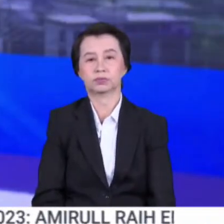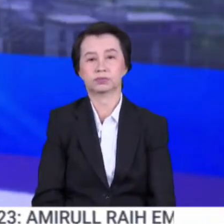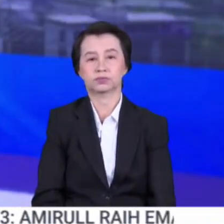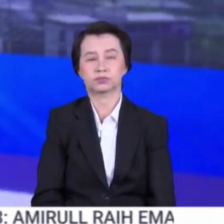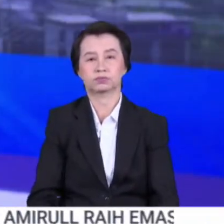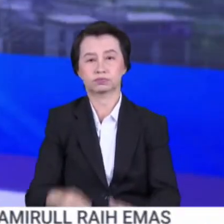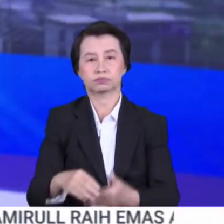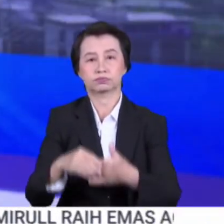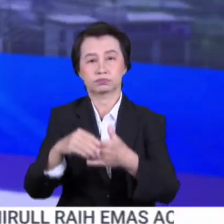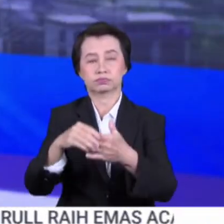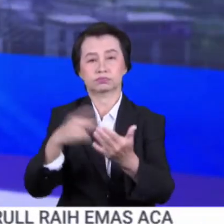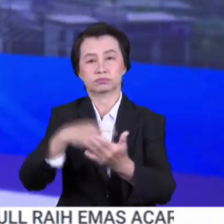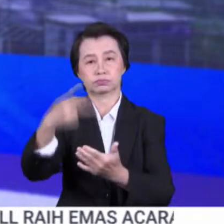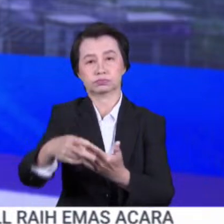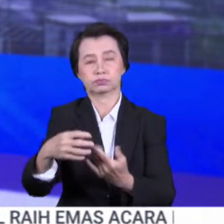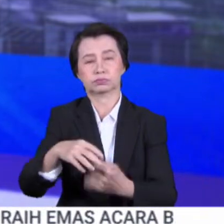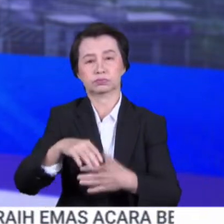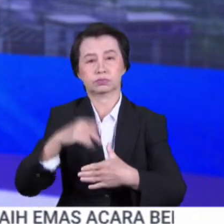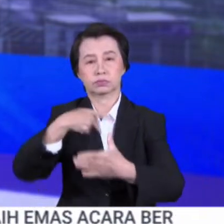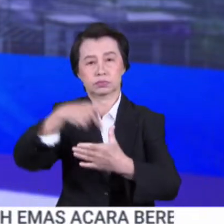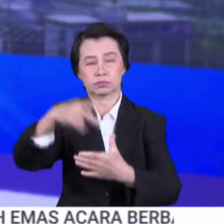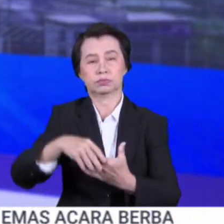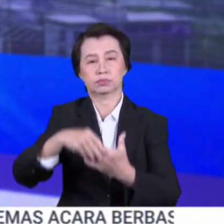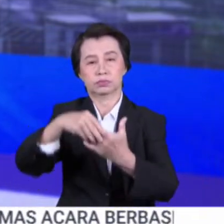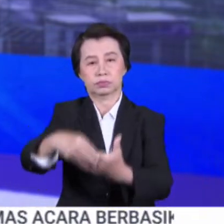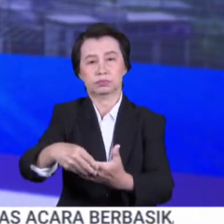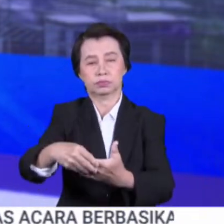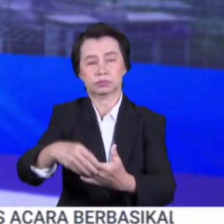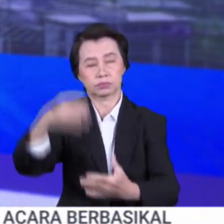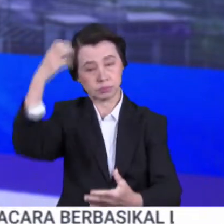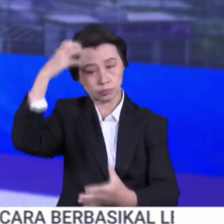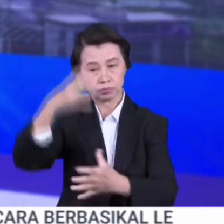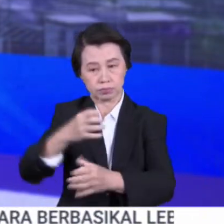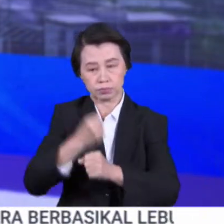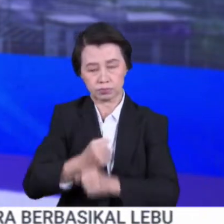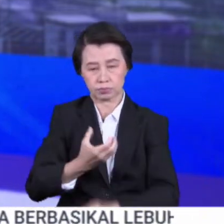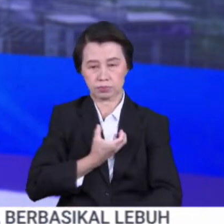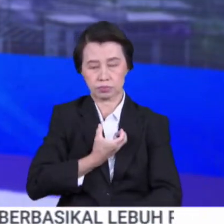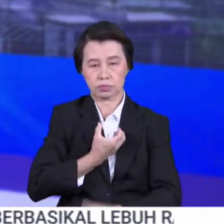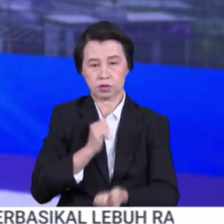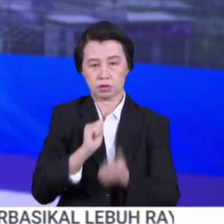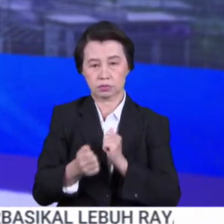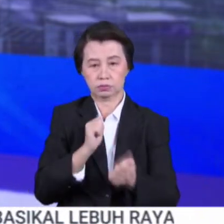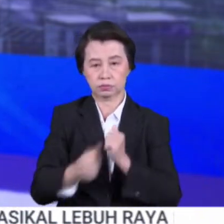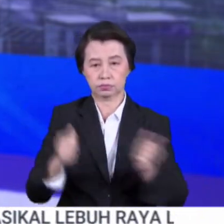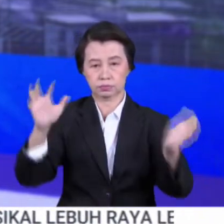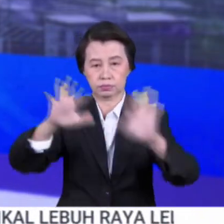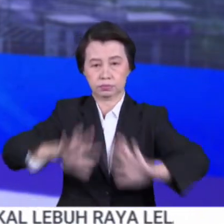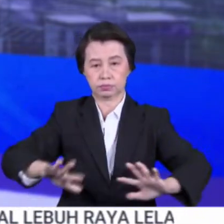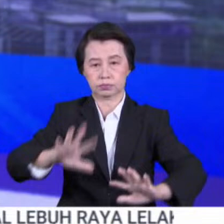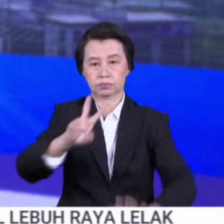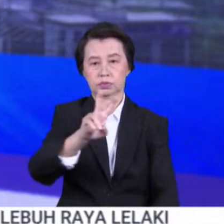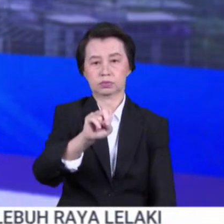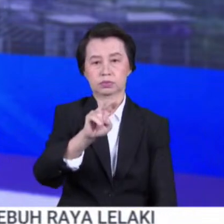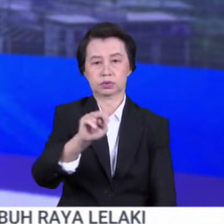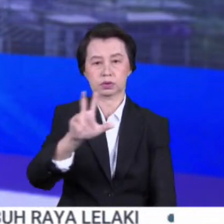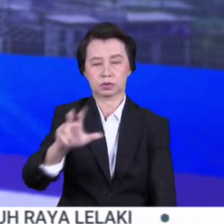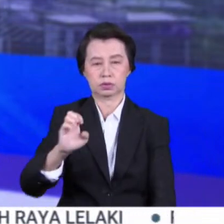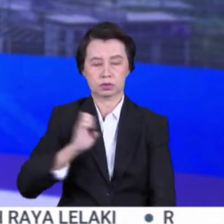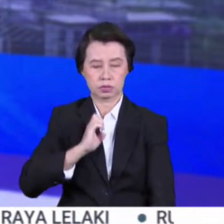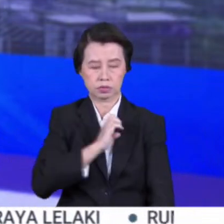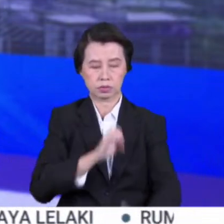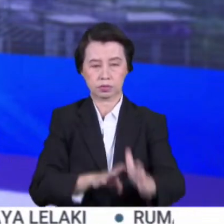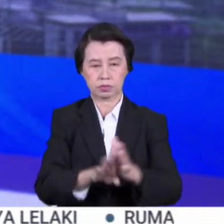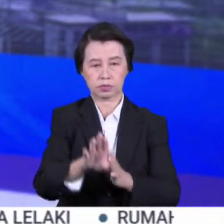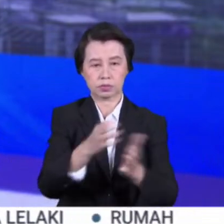Insentif khas disediakan buat atlet negeri Selangor yang menyumbang pingat dalam Sukan SEA 2023. Esko Pembangunan